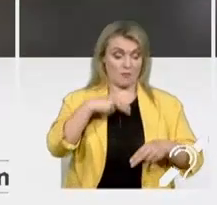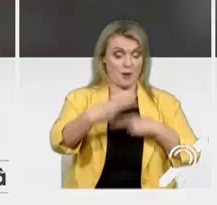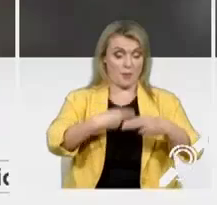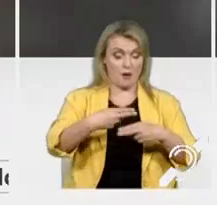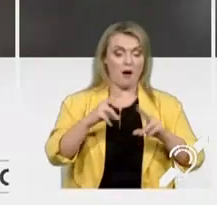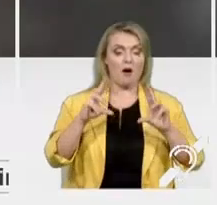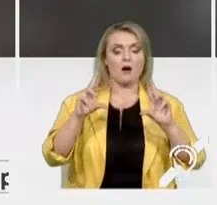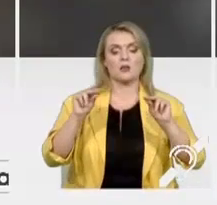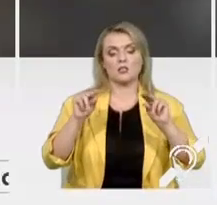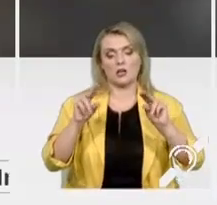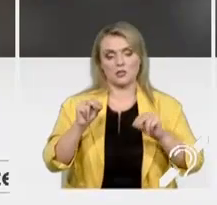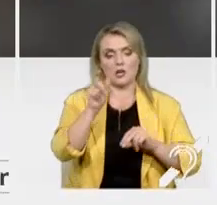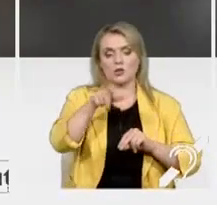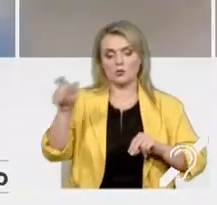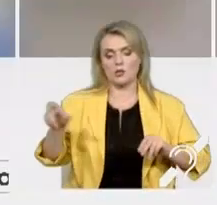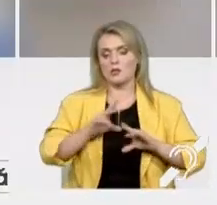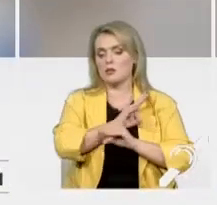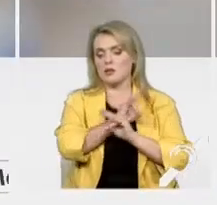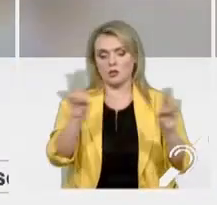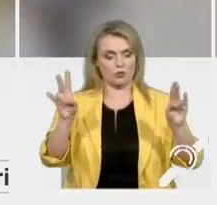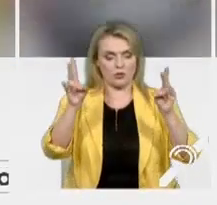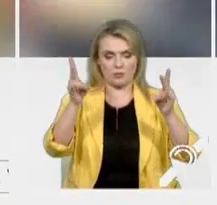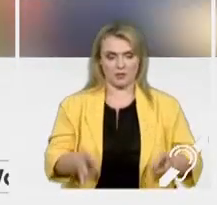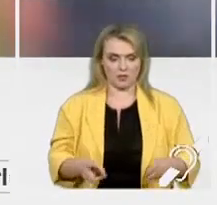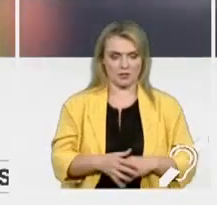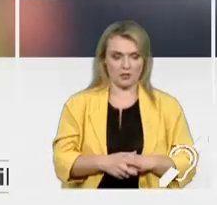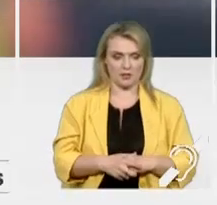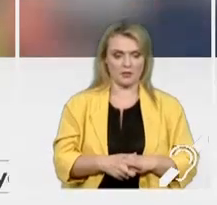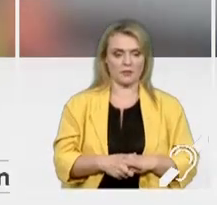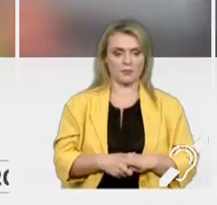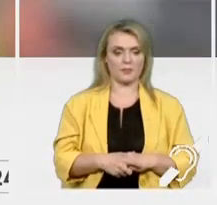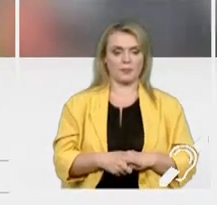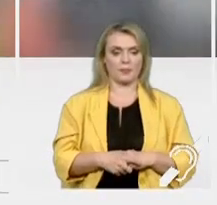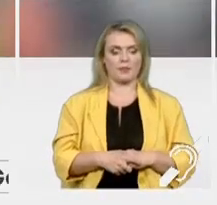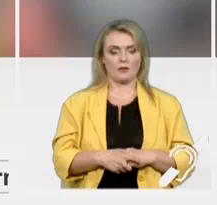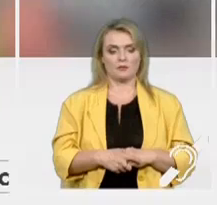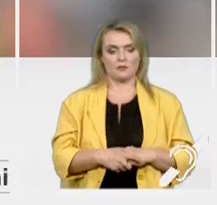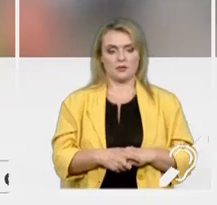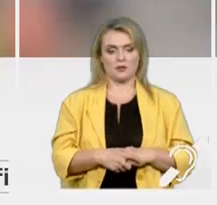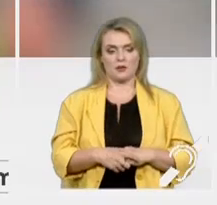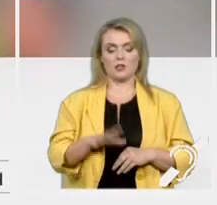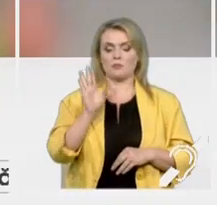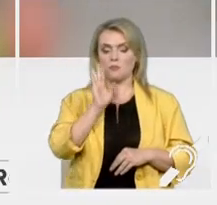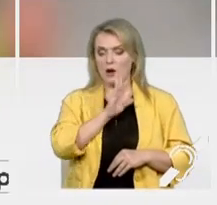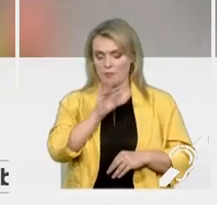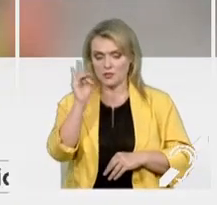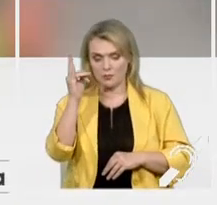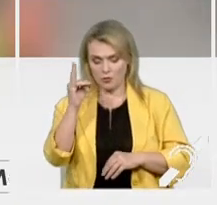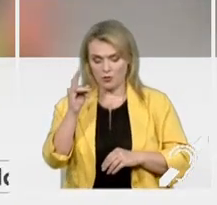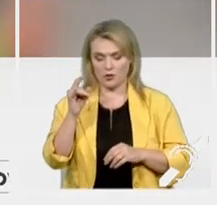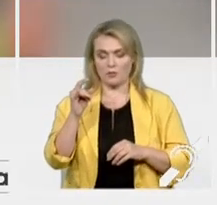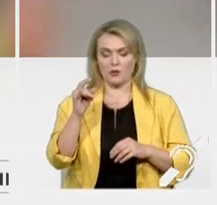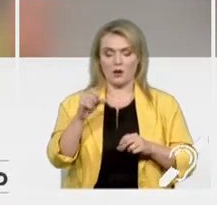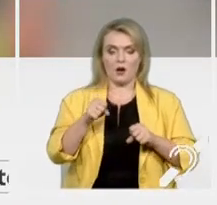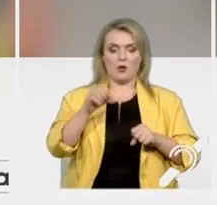nimeni nu a avut de pătimit, iar preliminar conducătorul automobilului Dacia a urcat în stare de ebrietate la volan